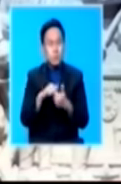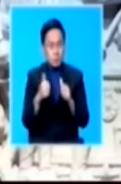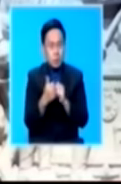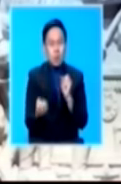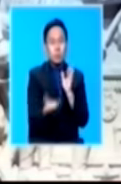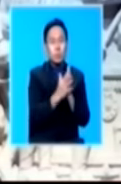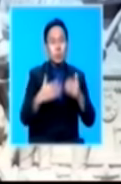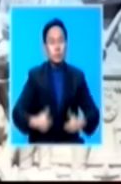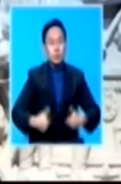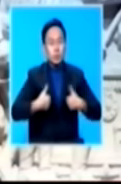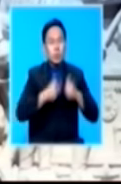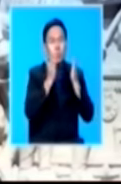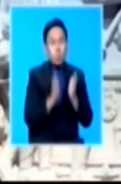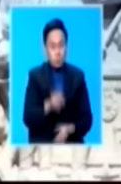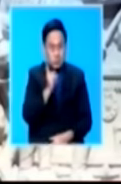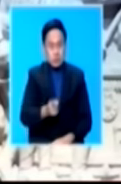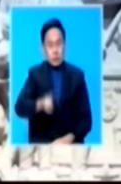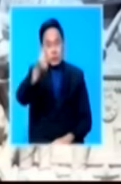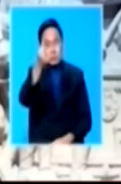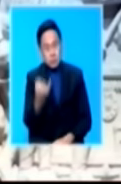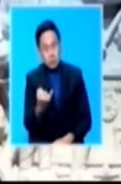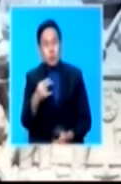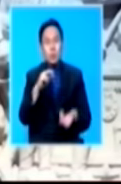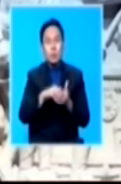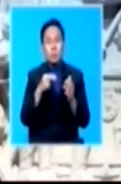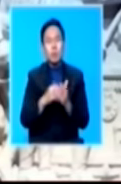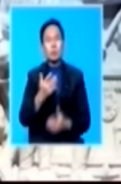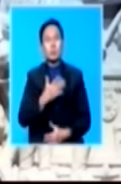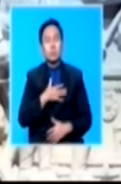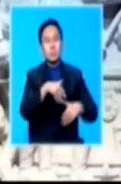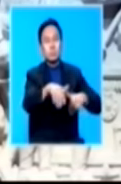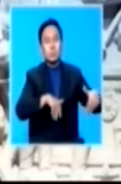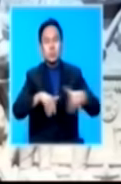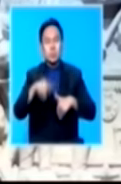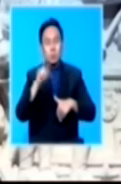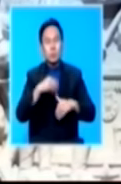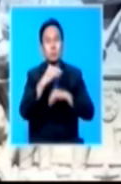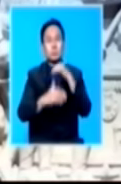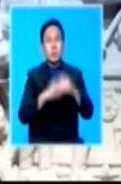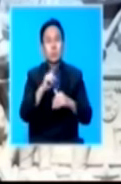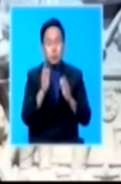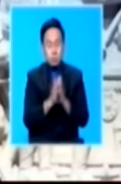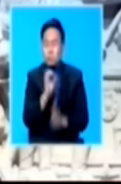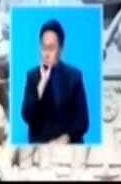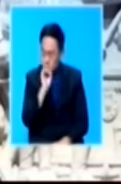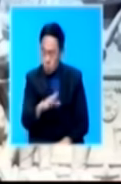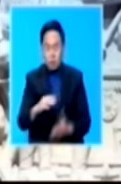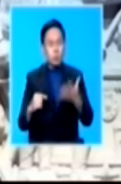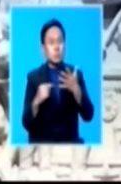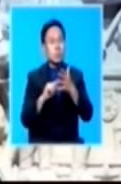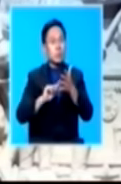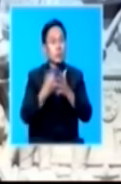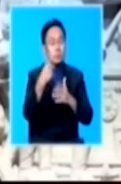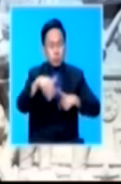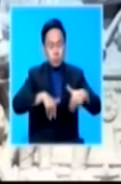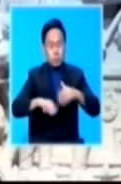บโดยตรงนะครับจะดีหรือไม่ดีก็อยู่ที่นี่แหละการขับเคลื่อนการพัฒนาทางความแข็งนะผมพูดหลายครั้งแล้วเกินนะท่